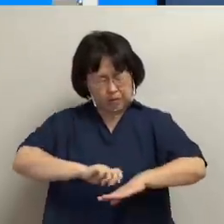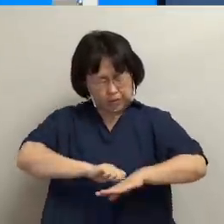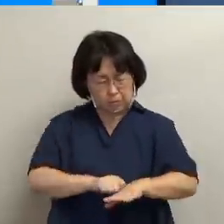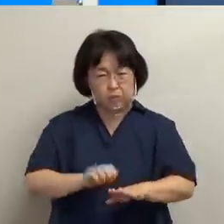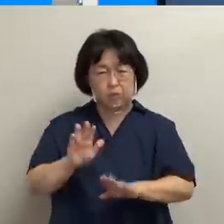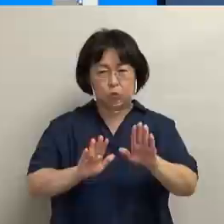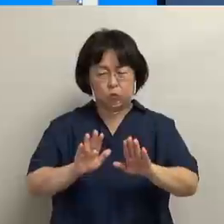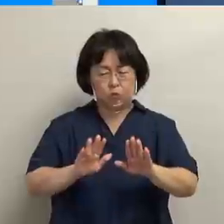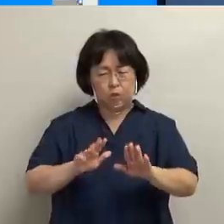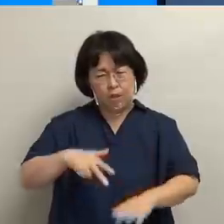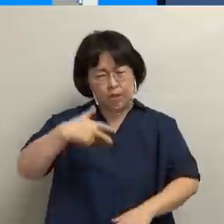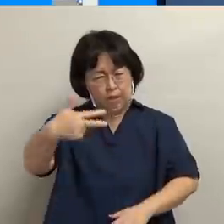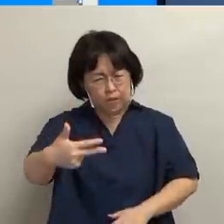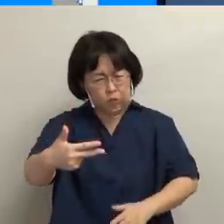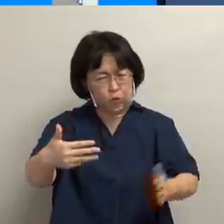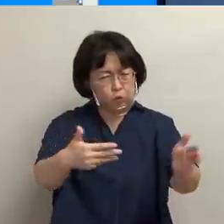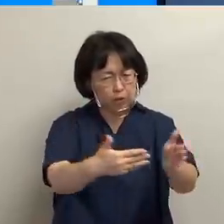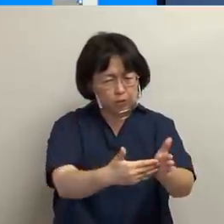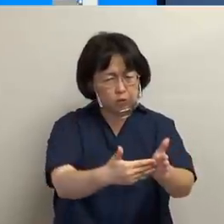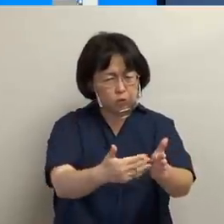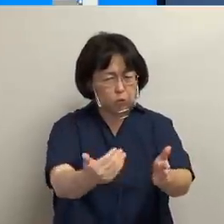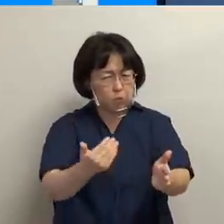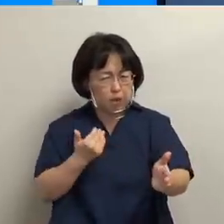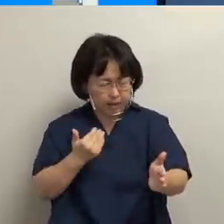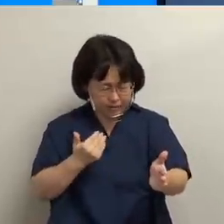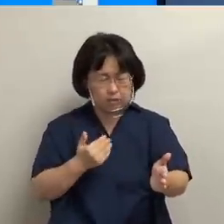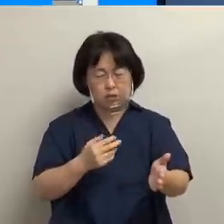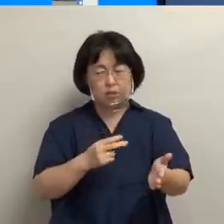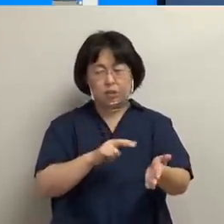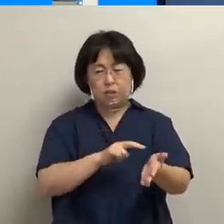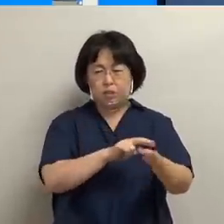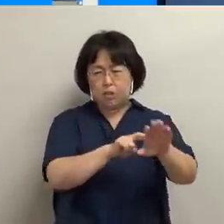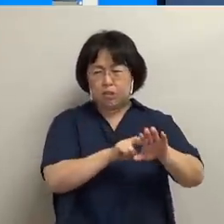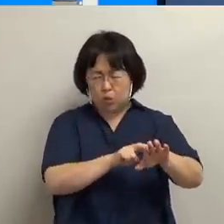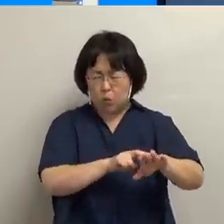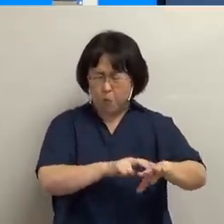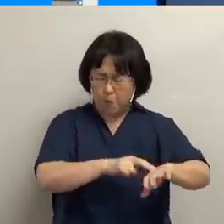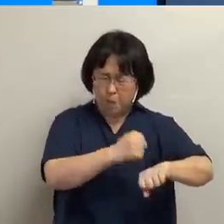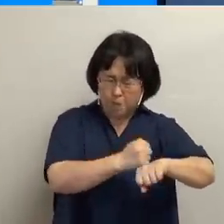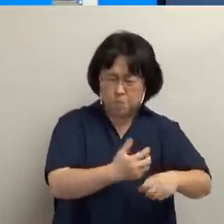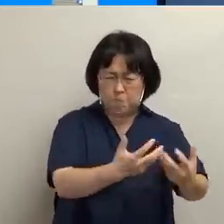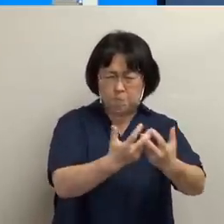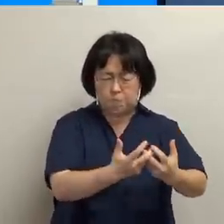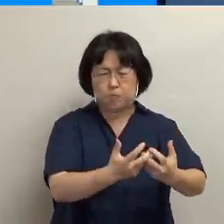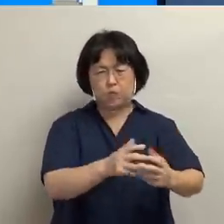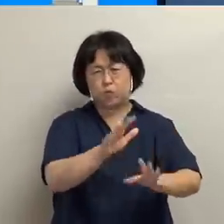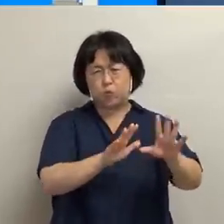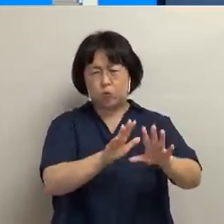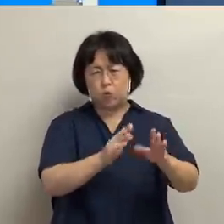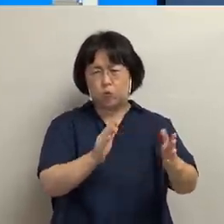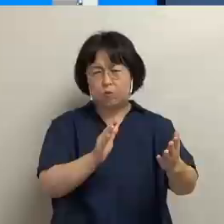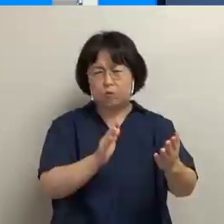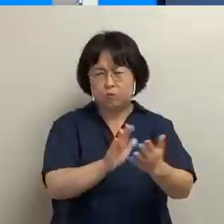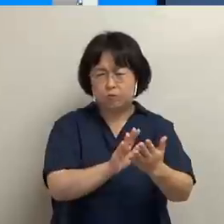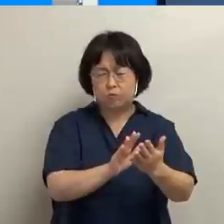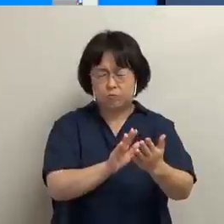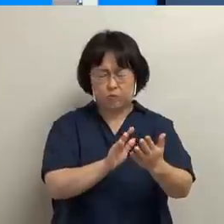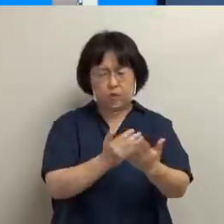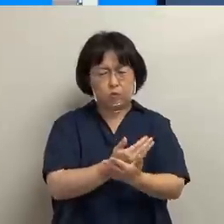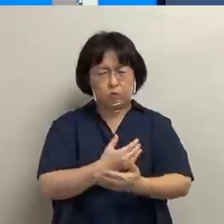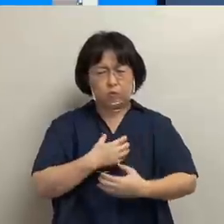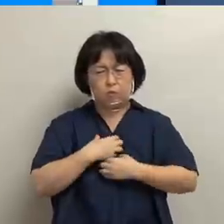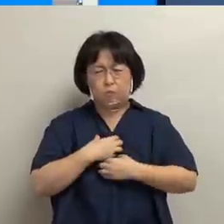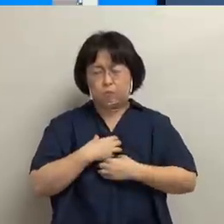前に最悪の場合本当にあの医療をひっ迫の時代を迎える可能性もありますのでこれを防ぐために